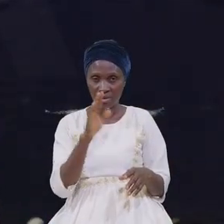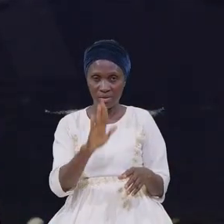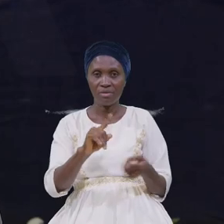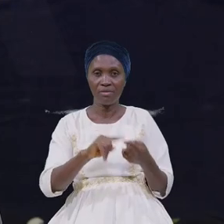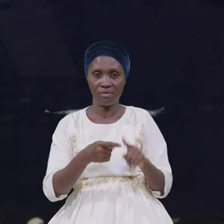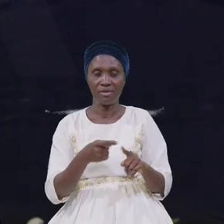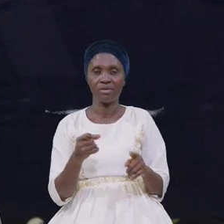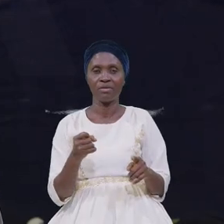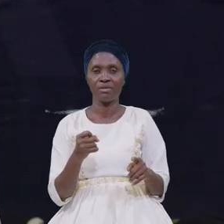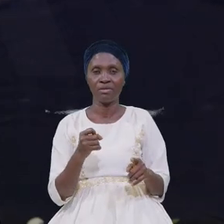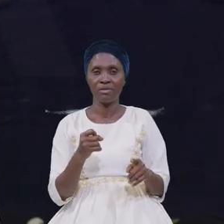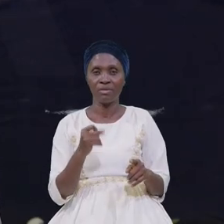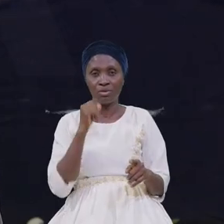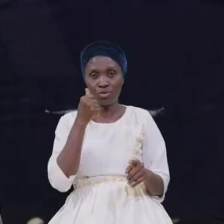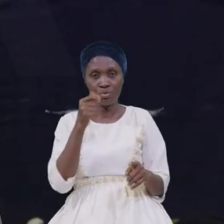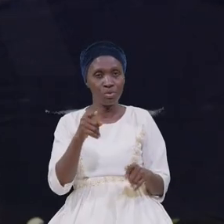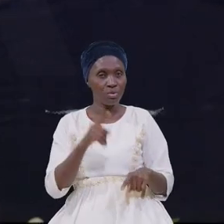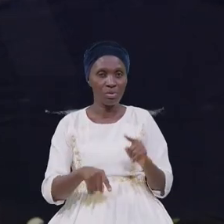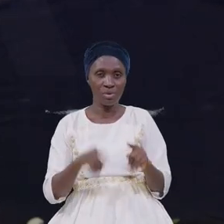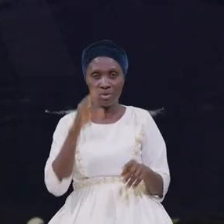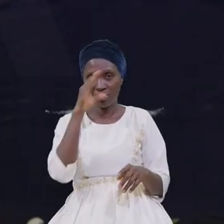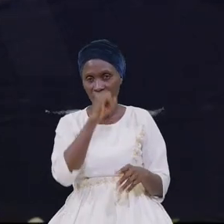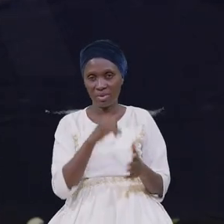vous n'oserez pas